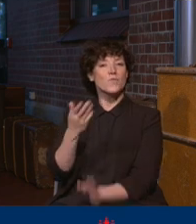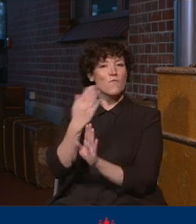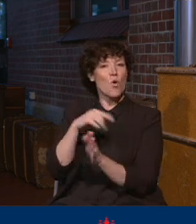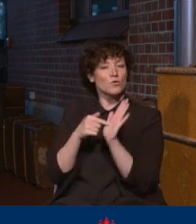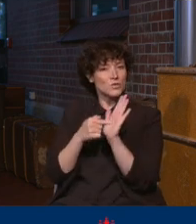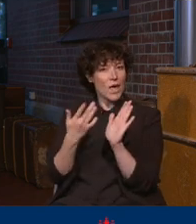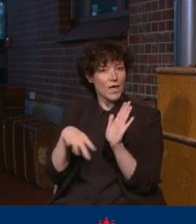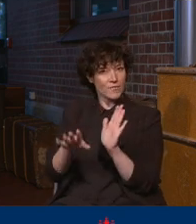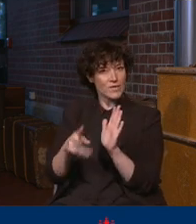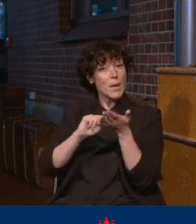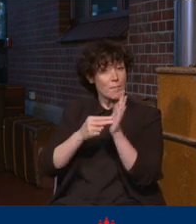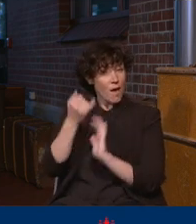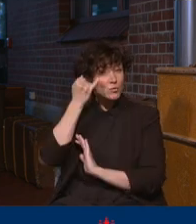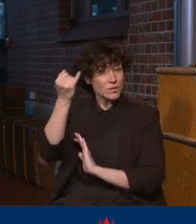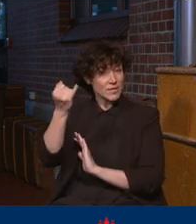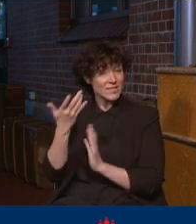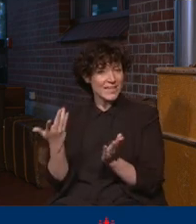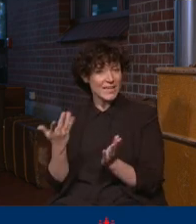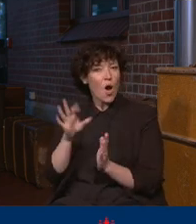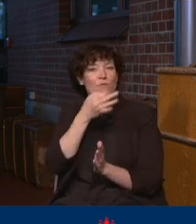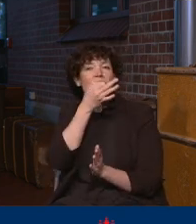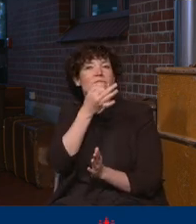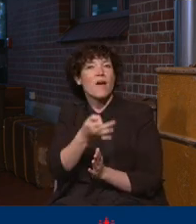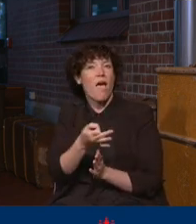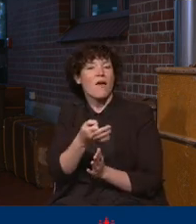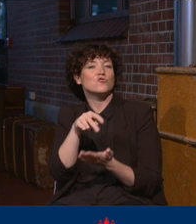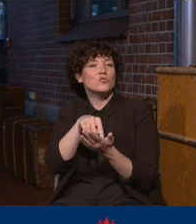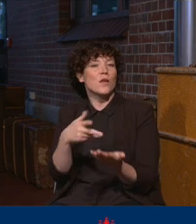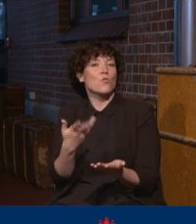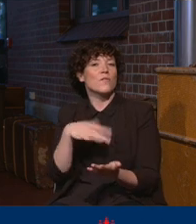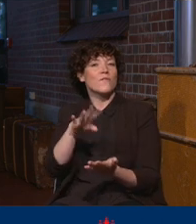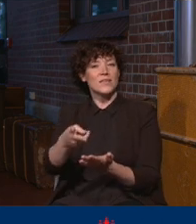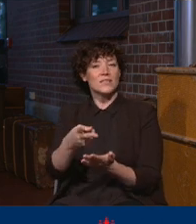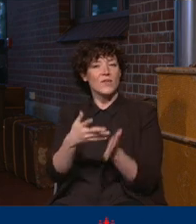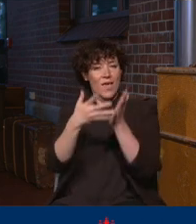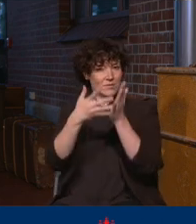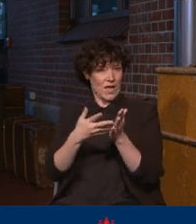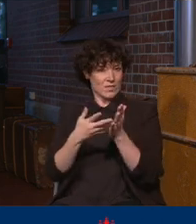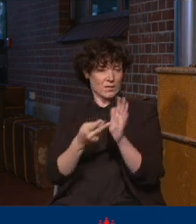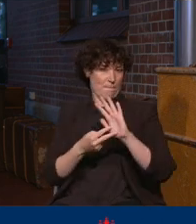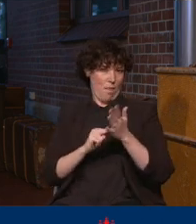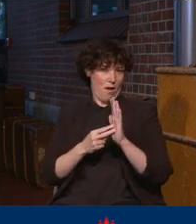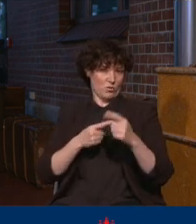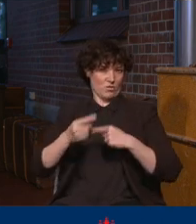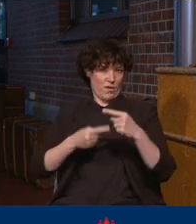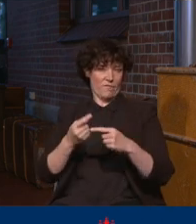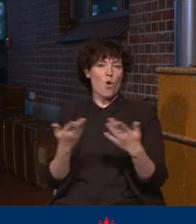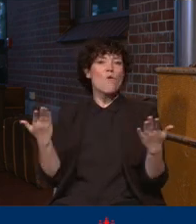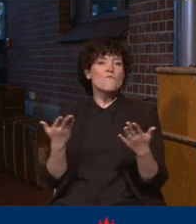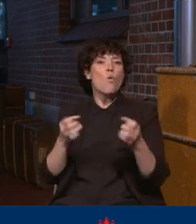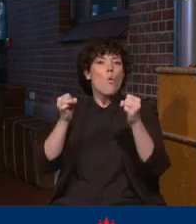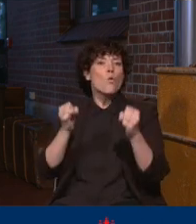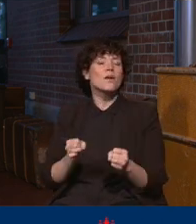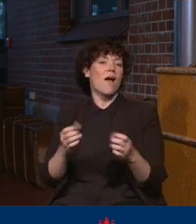war ja auch ein stück weit eine fragestellung in diesen damaligen test planungsverfahren wo kann der da untergebracht werden sie